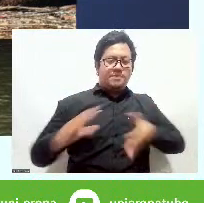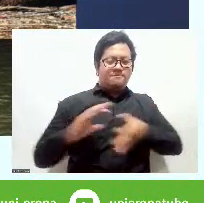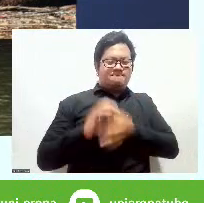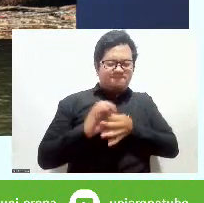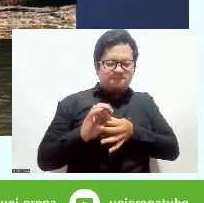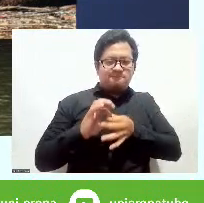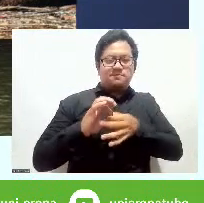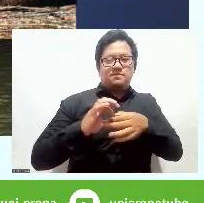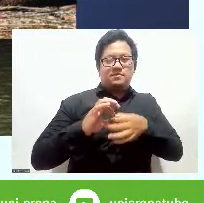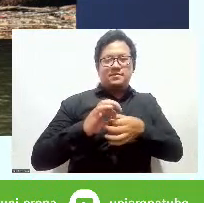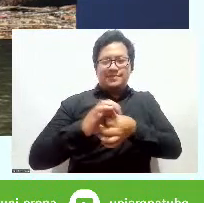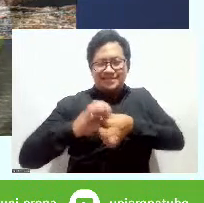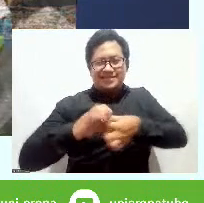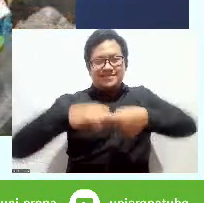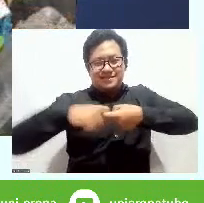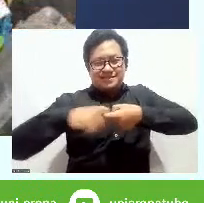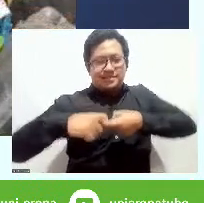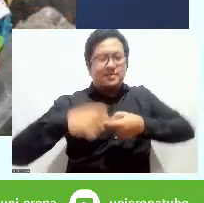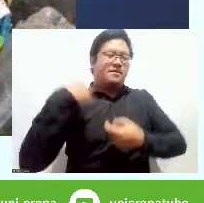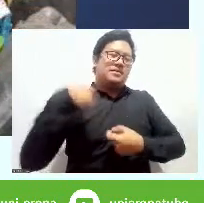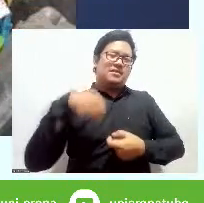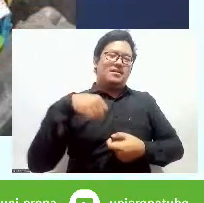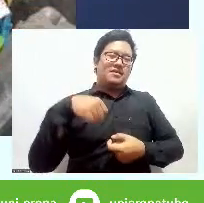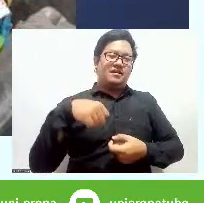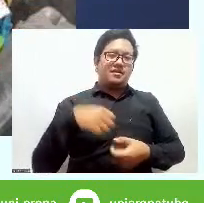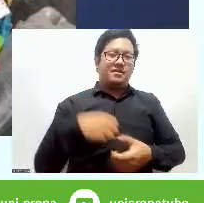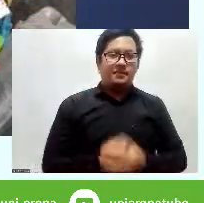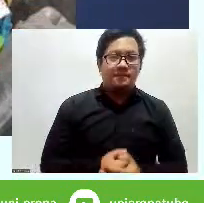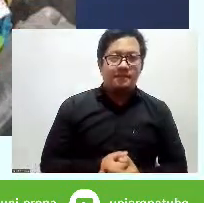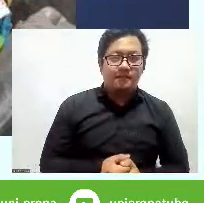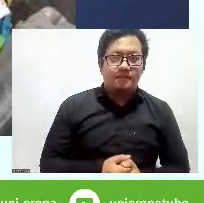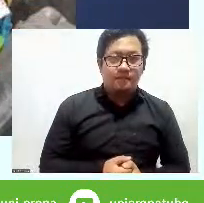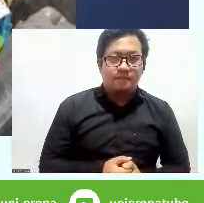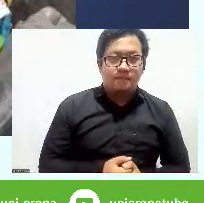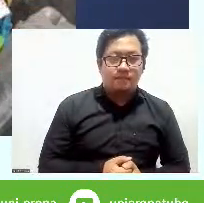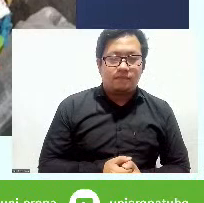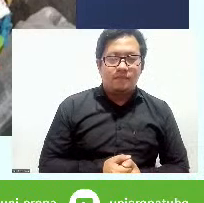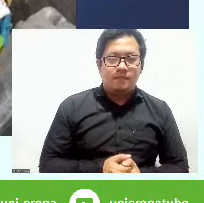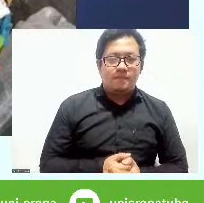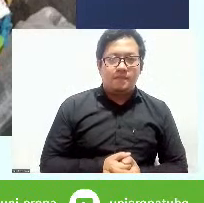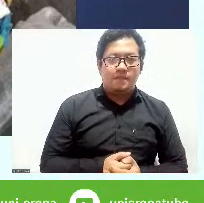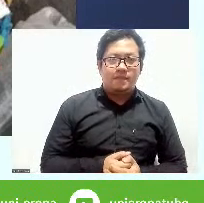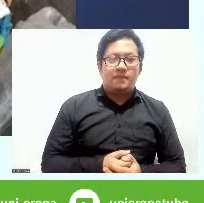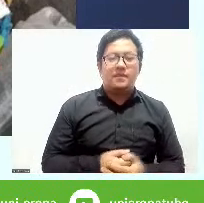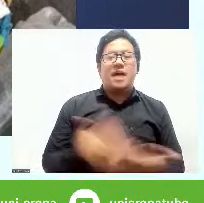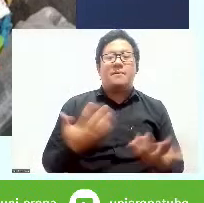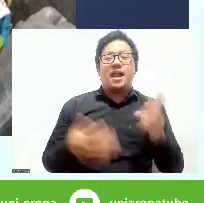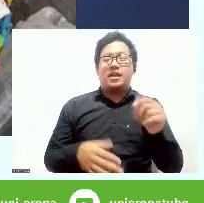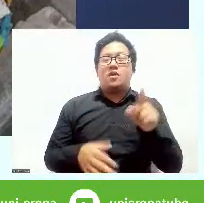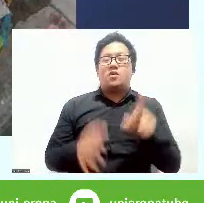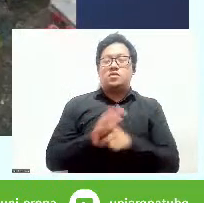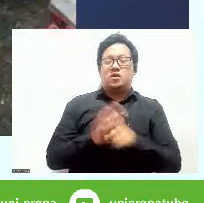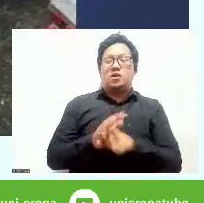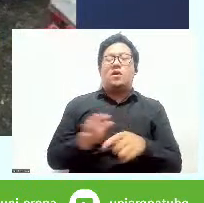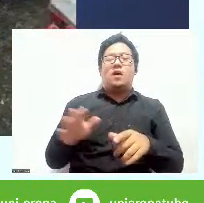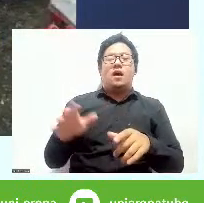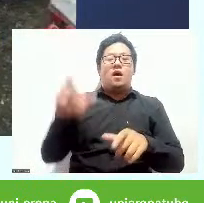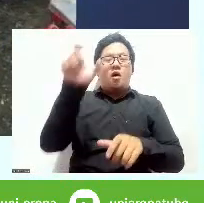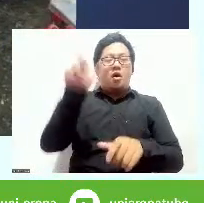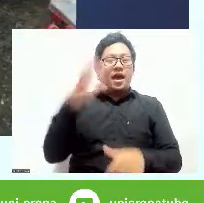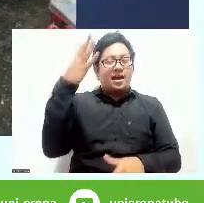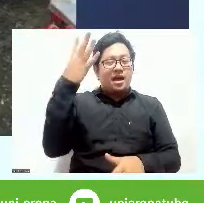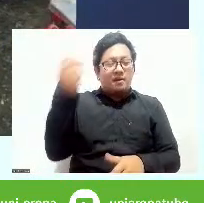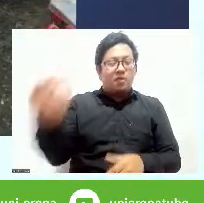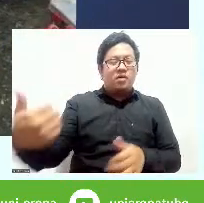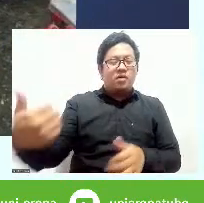menggandeng generasi sebelumnya tidak mungkin enek moyang kita suruh ngikutin gaya kita milenials nggak mungkin jadi Hai harus